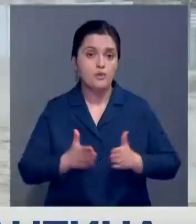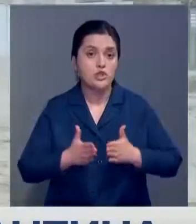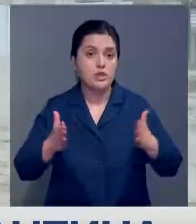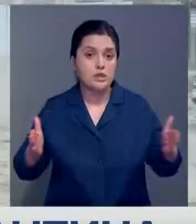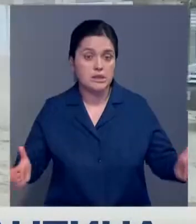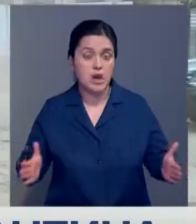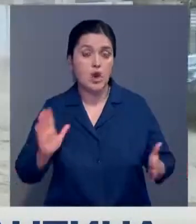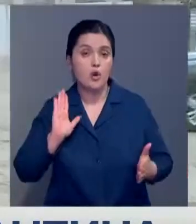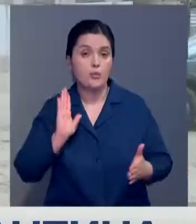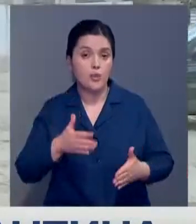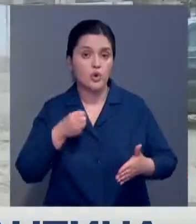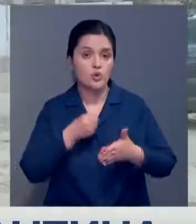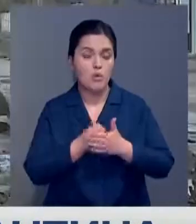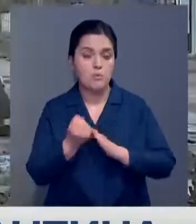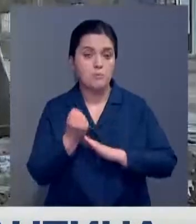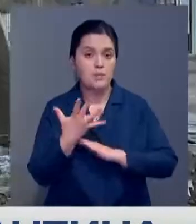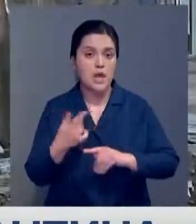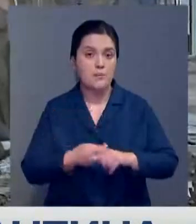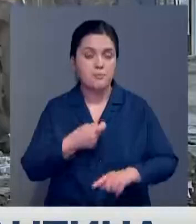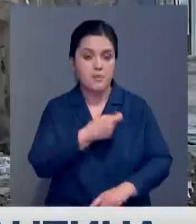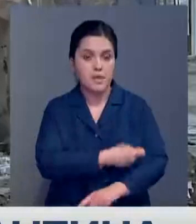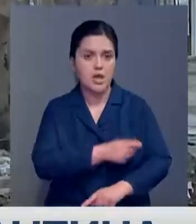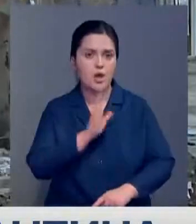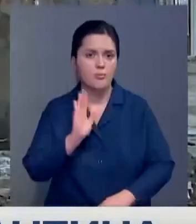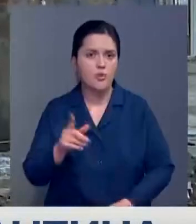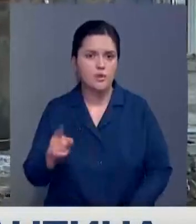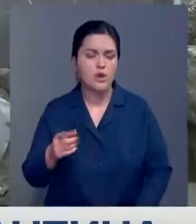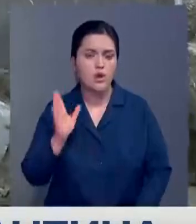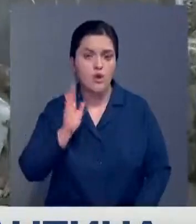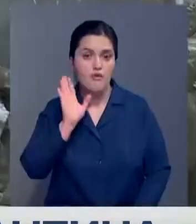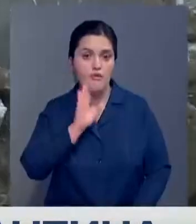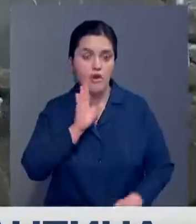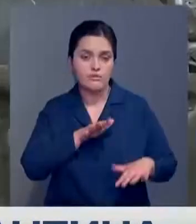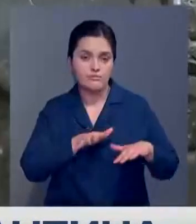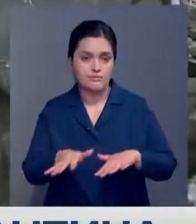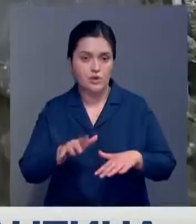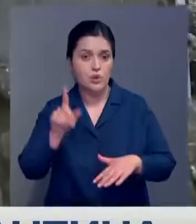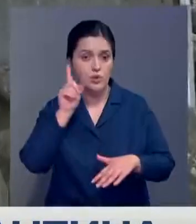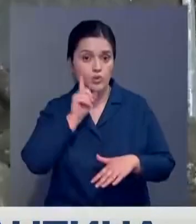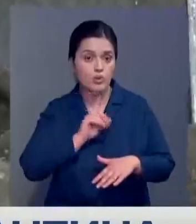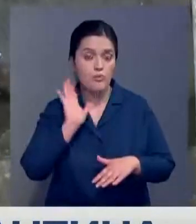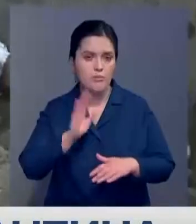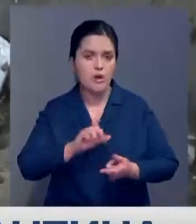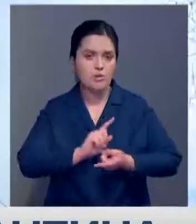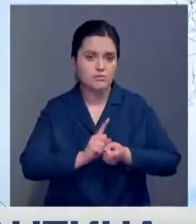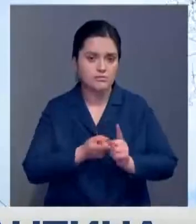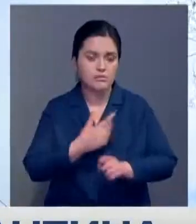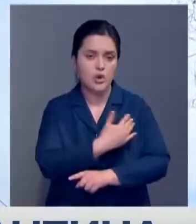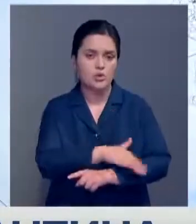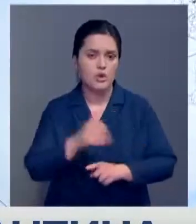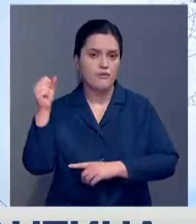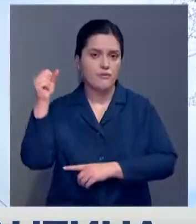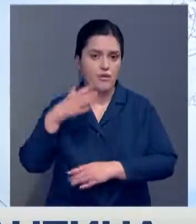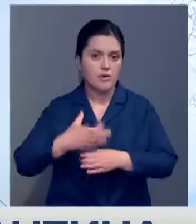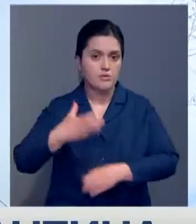увеличится с 7,5 метров до 15. Появится долгожданная ливневка. Преобразится и непроезжая часть. На улице будет